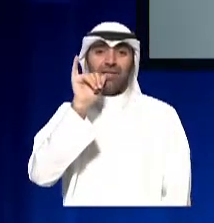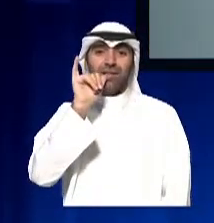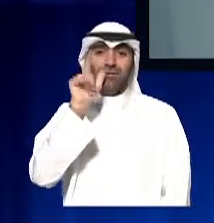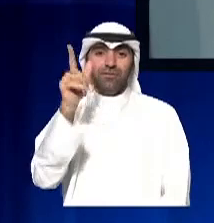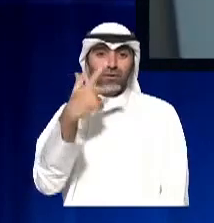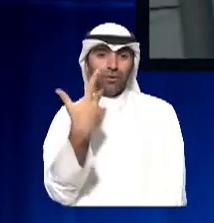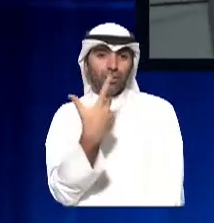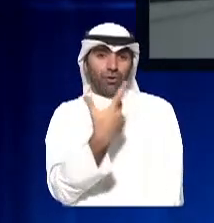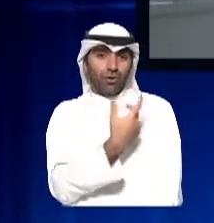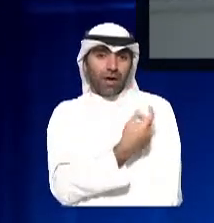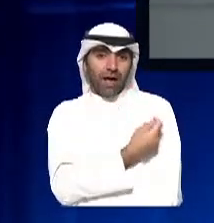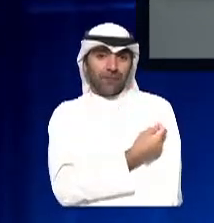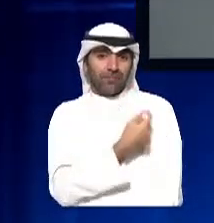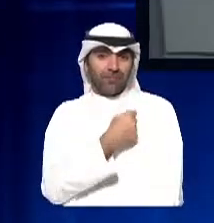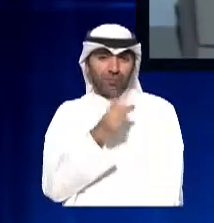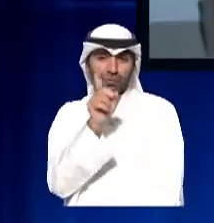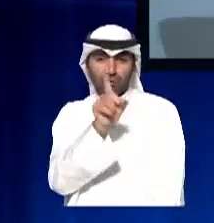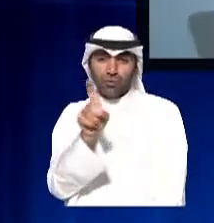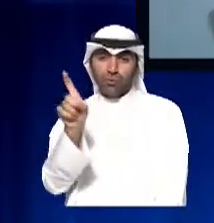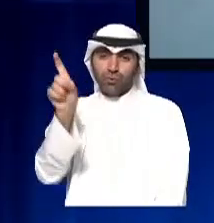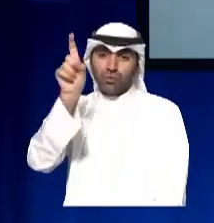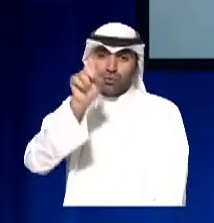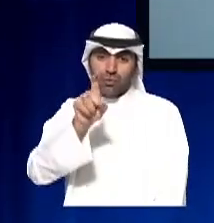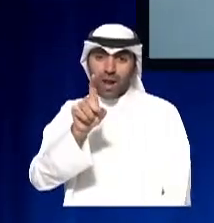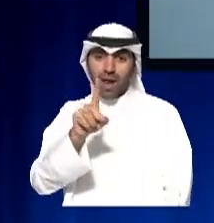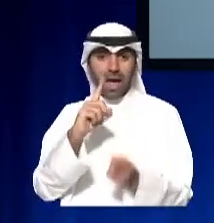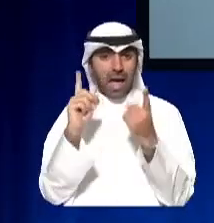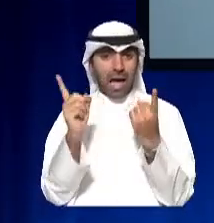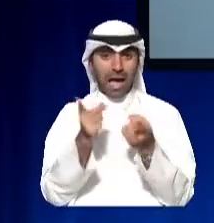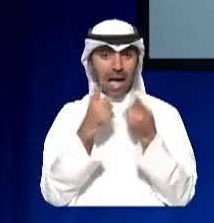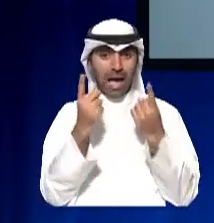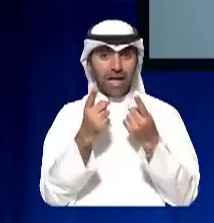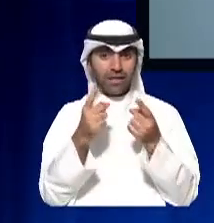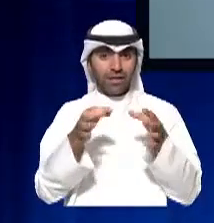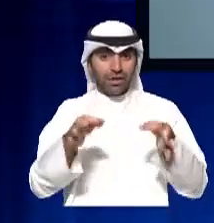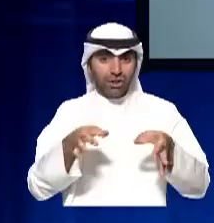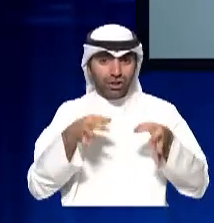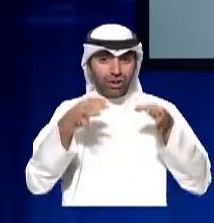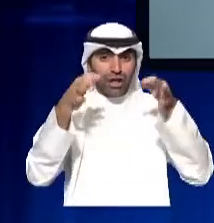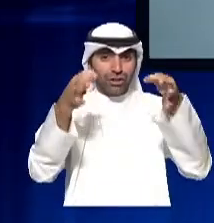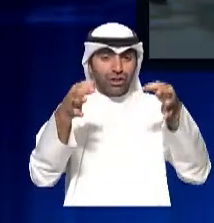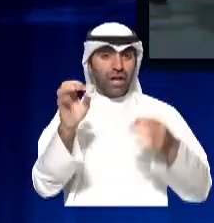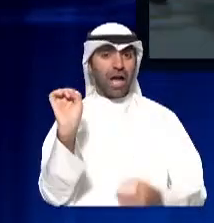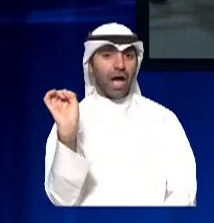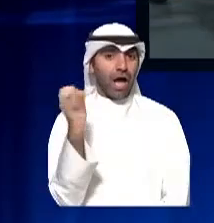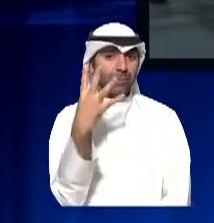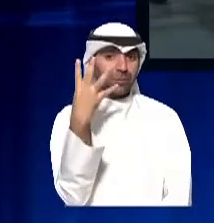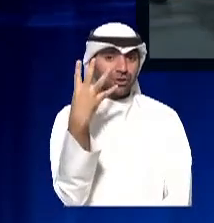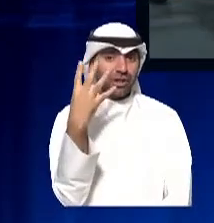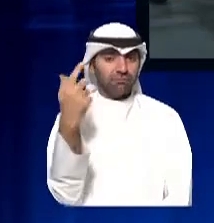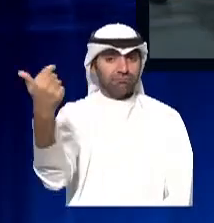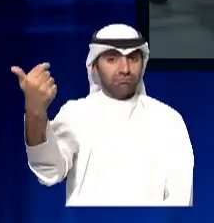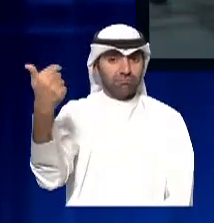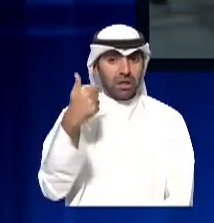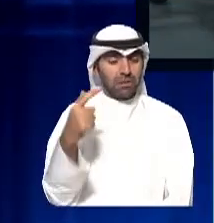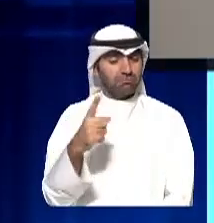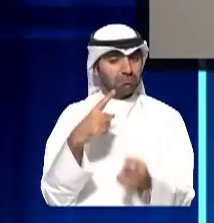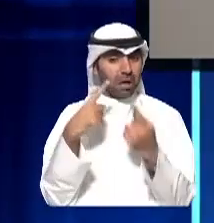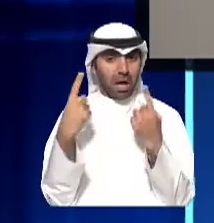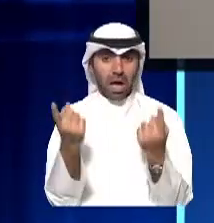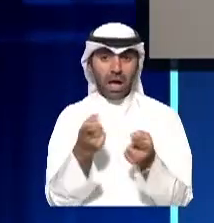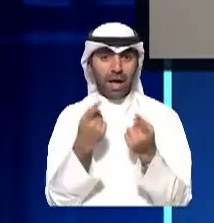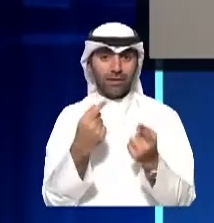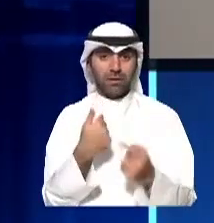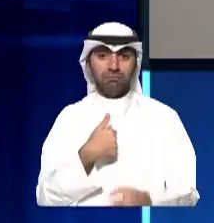الثانية بعد فترة أكثر من 6 أسابيع، وبالنسبة لأكسفورد ففي أيضا دراسات أثبتت